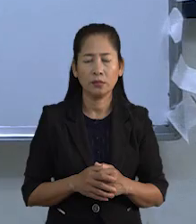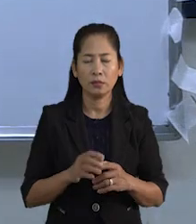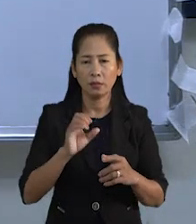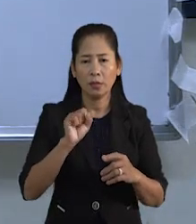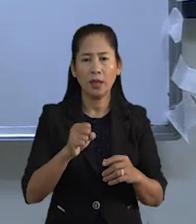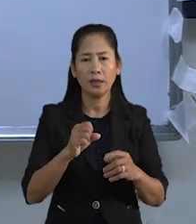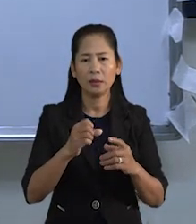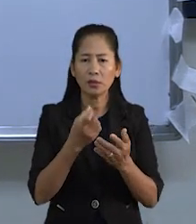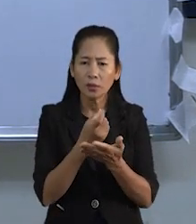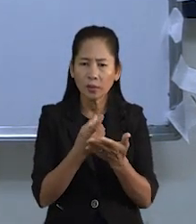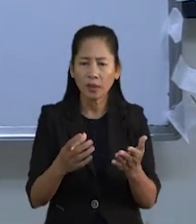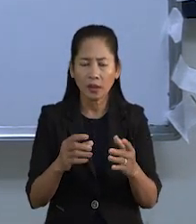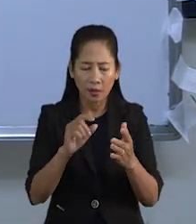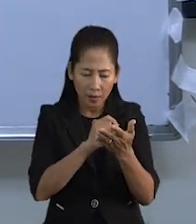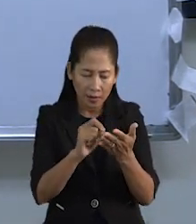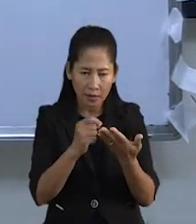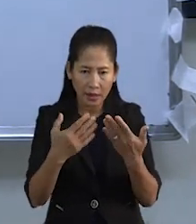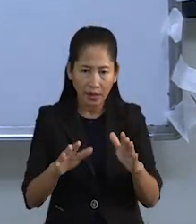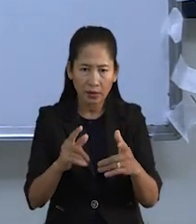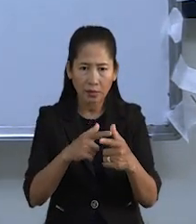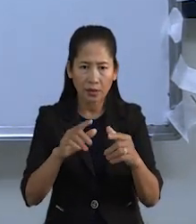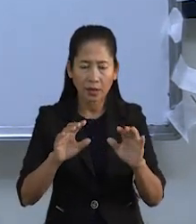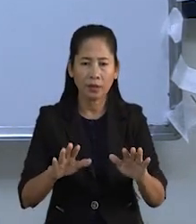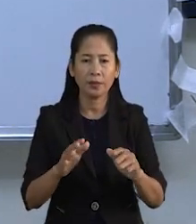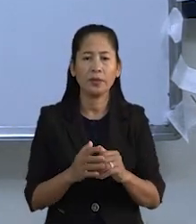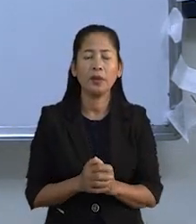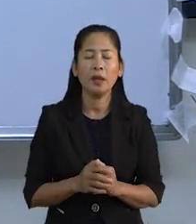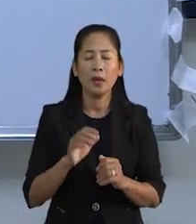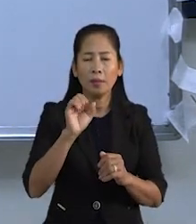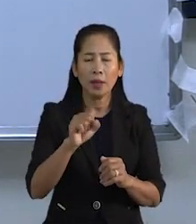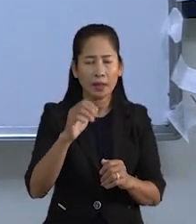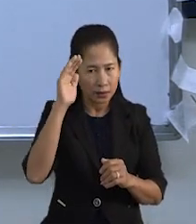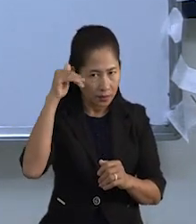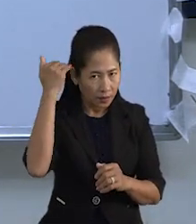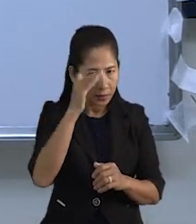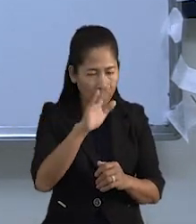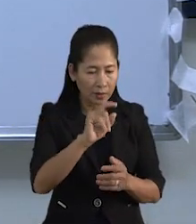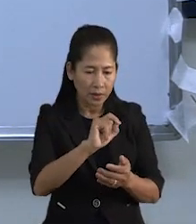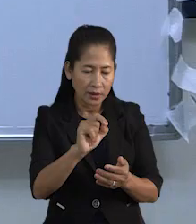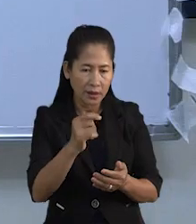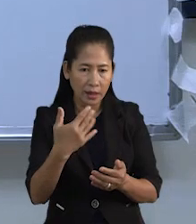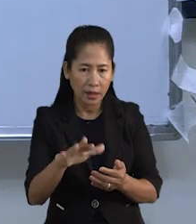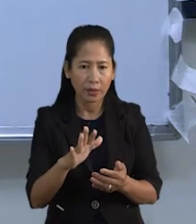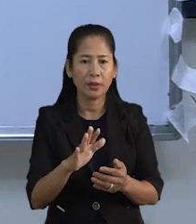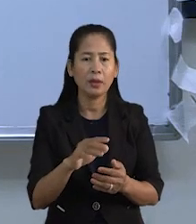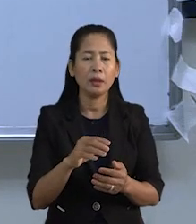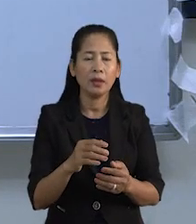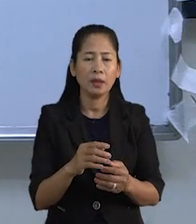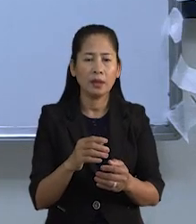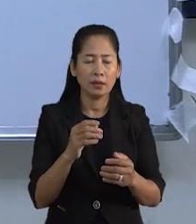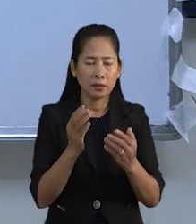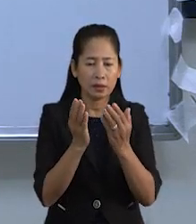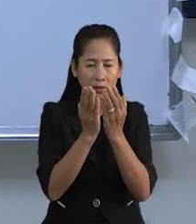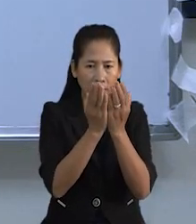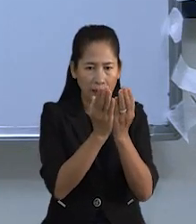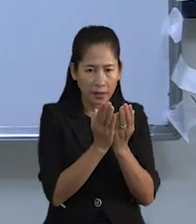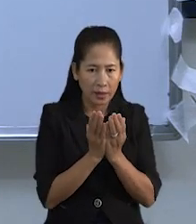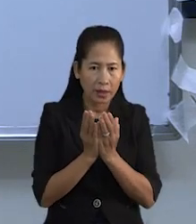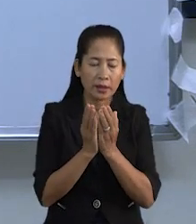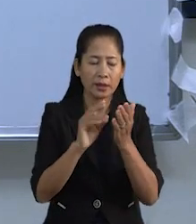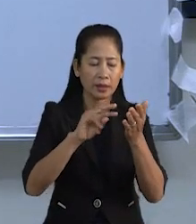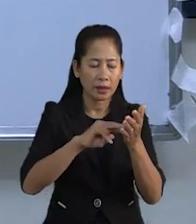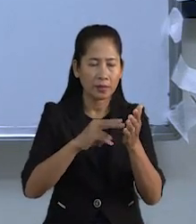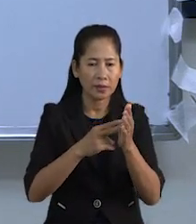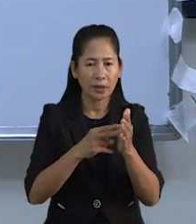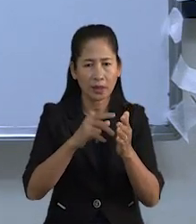បាទយ៉ាងម៉េចដែរកូនកូនបានសរសេររួចរាល់ហើយឬនៅបាទលោកគ្រូសង្ឃឹមថាកូនបានសរសេររួចរាល់ហើយណាតោះឥឡូវយើងអានខ្លឹម